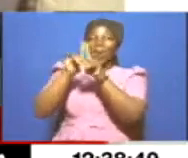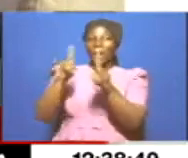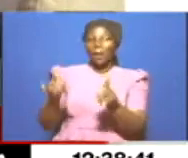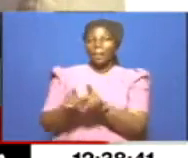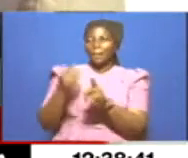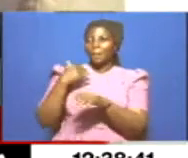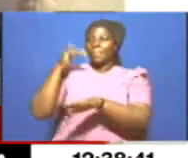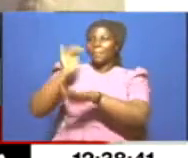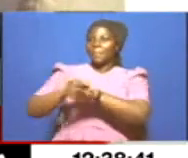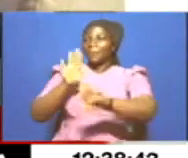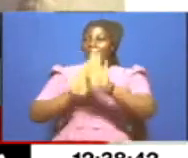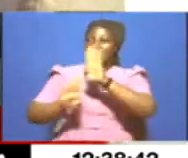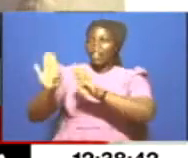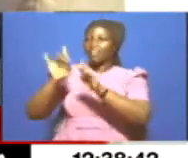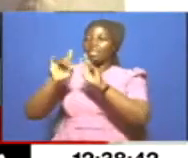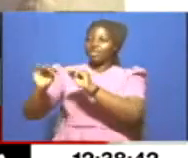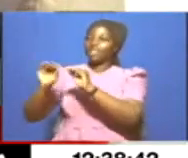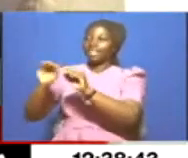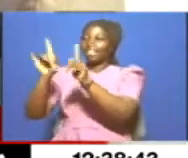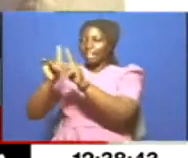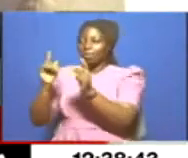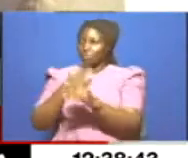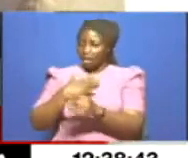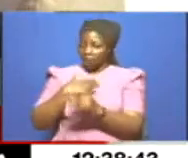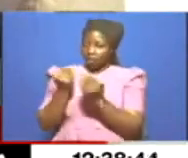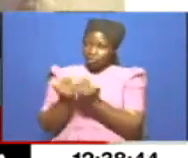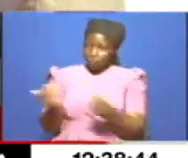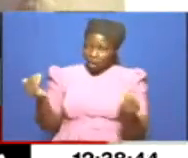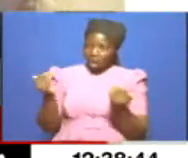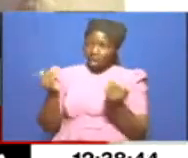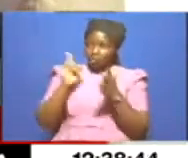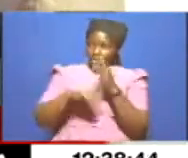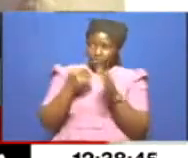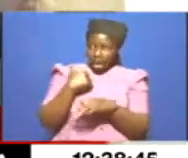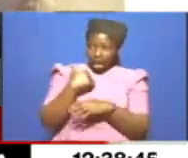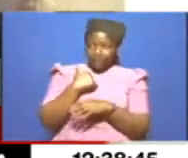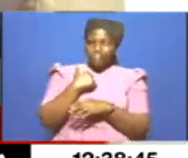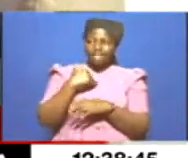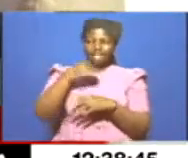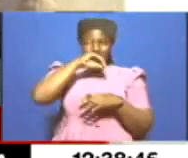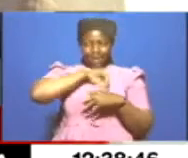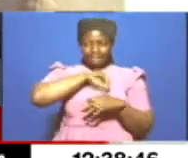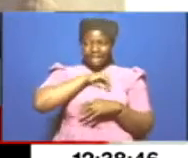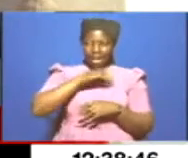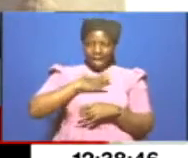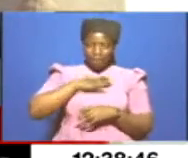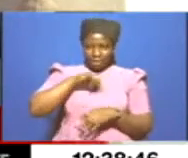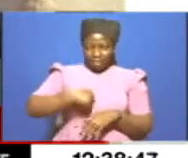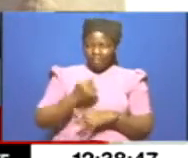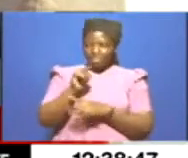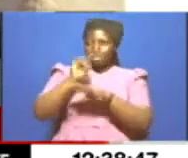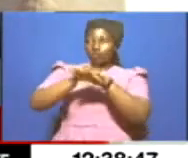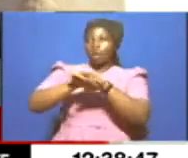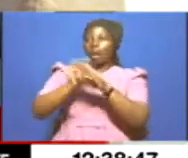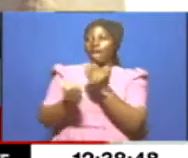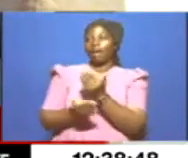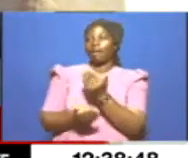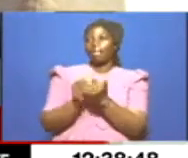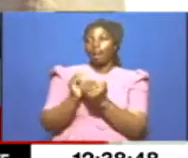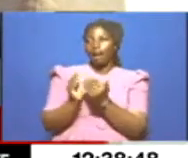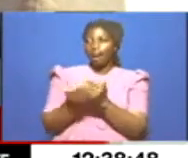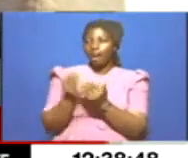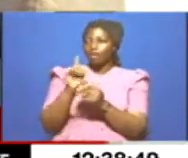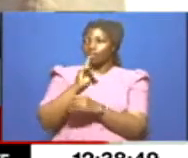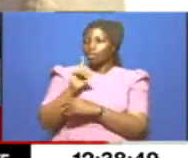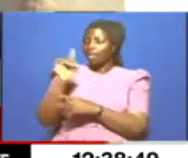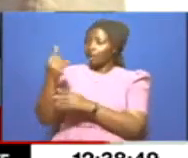kwa watoto wetu, kile ambacho kiko ndani yetu, hiyo ndio malezi bora. Kwa hivyo Nanzi, jambo